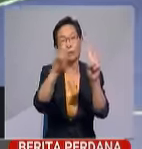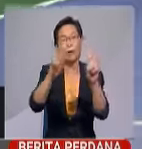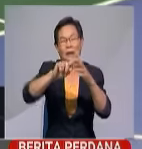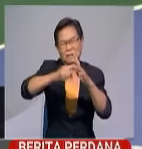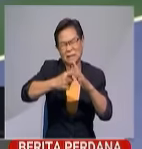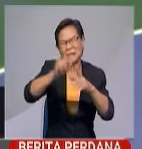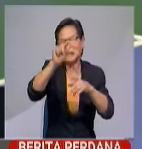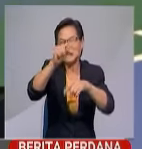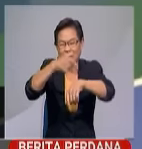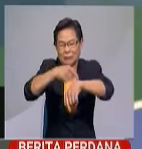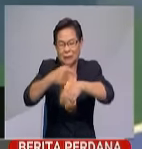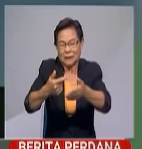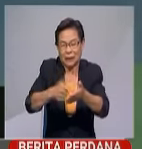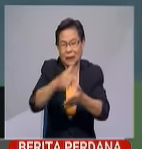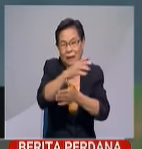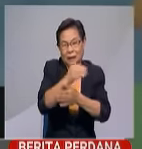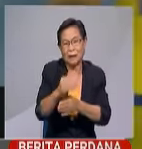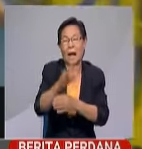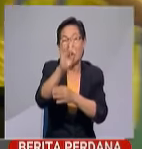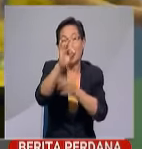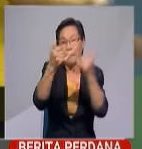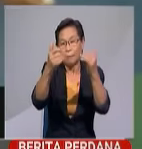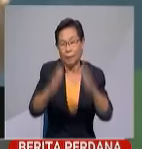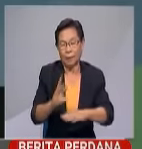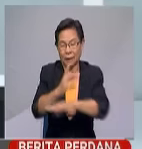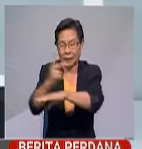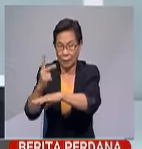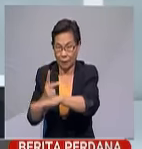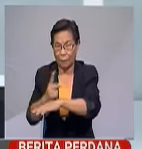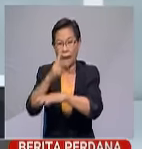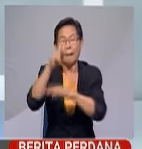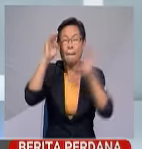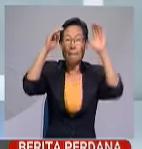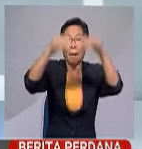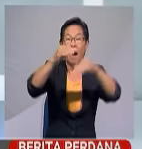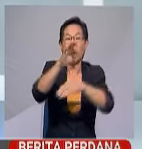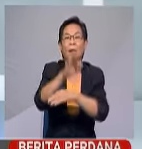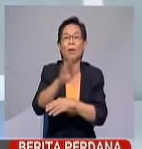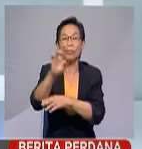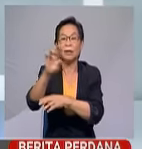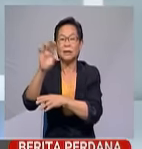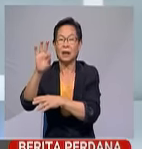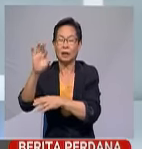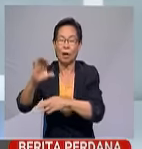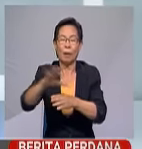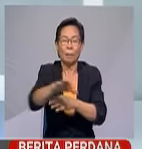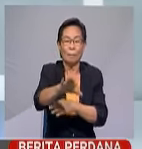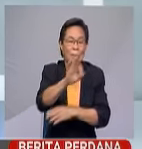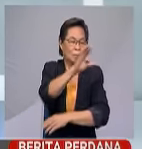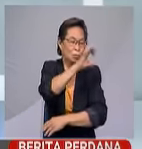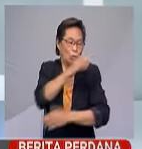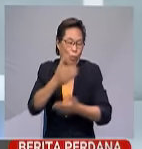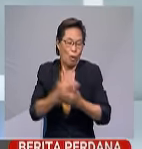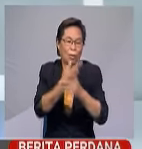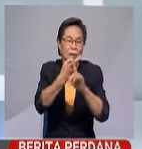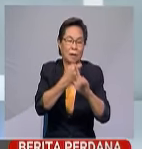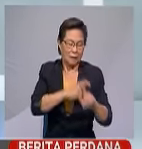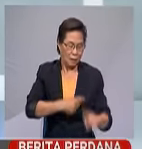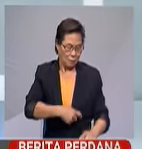tidak lama lagi. Diperkuatkan dengan 8 pemain kebangsaan, Pahang Rangers juga melantik jurulatih baharu dari Spanyol, Gerard